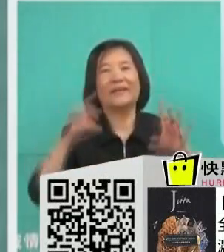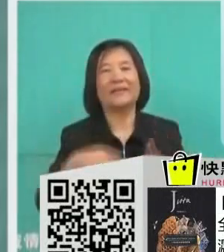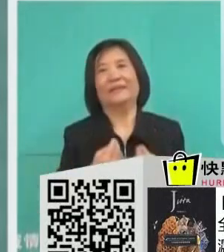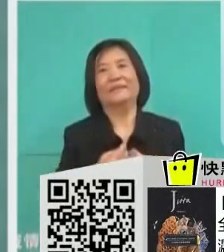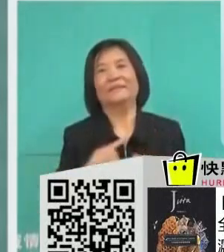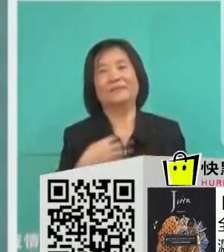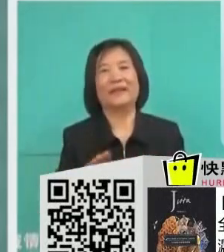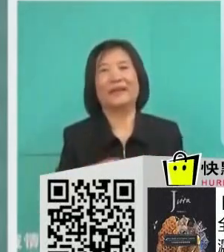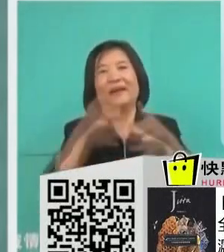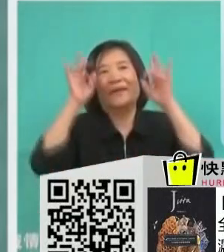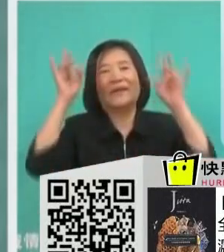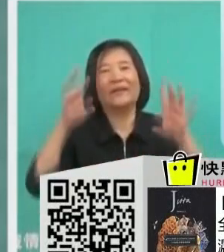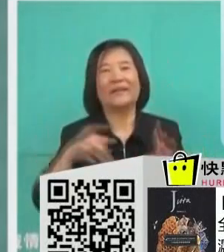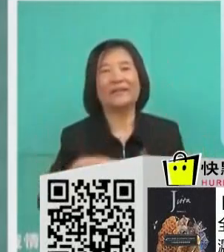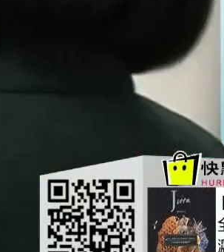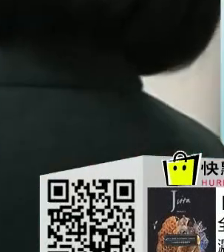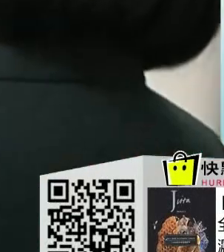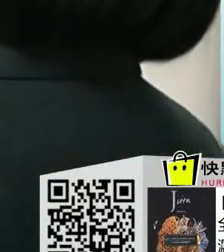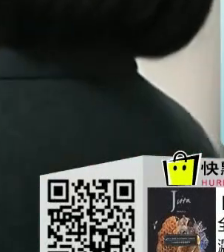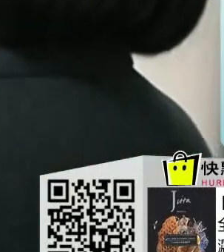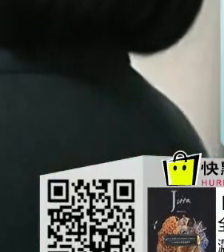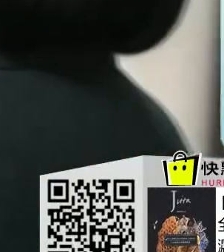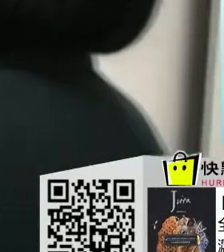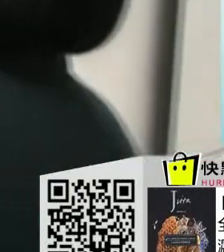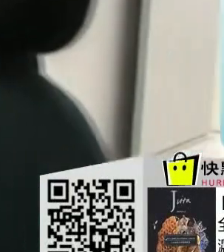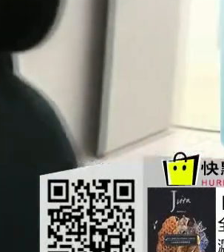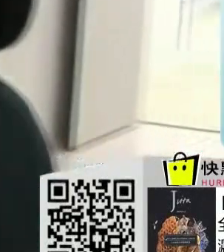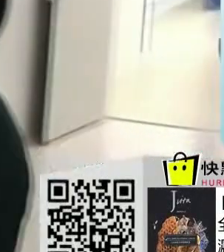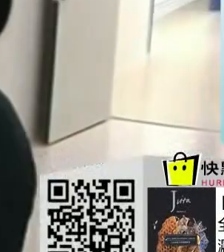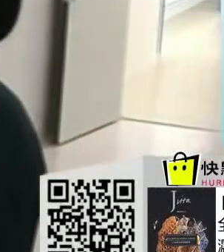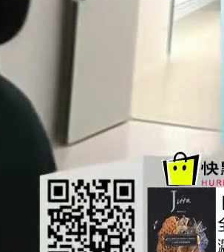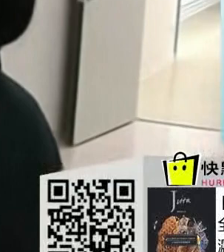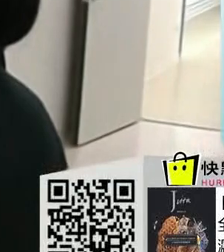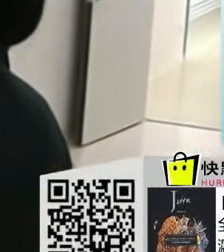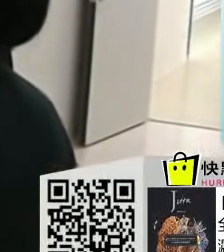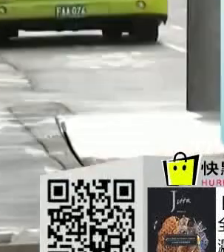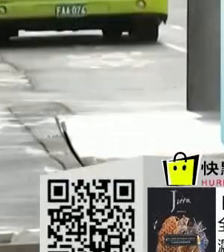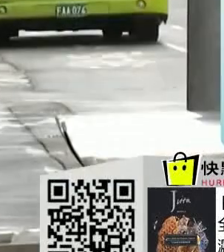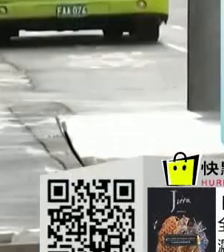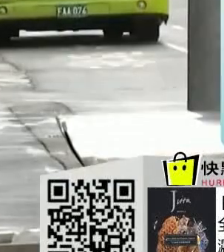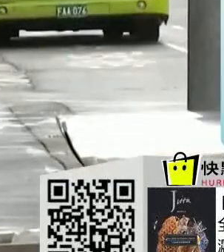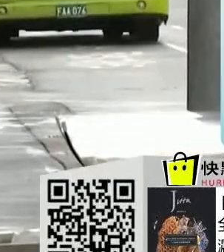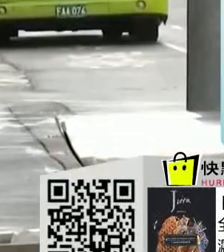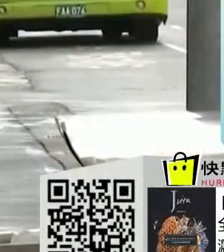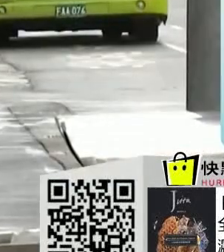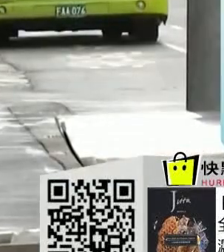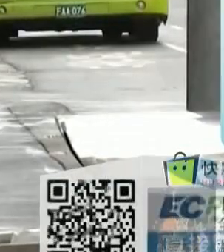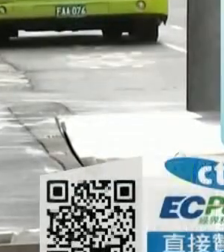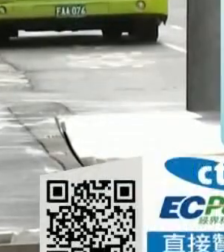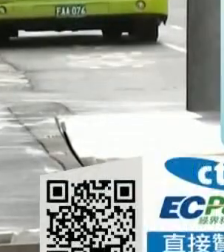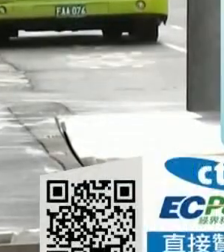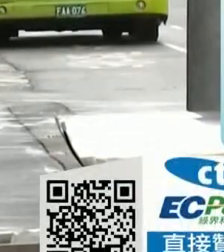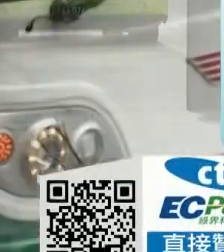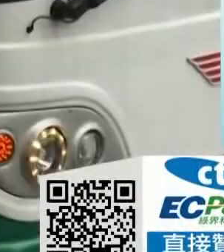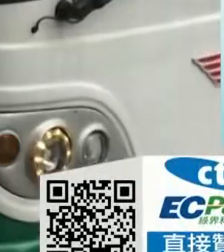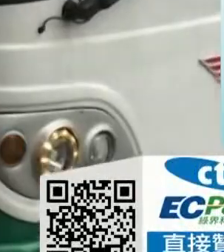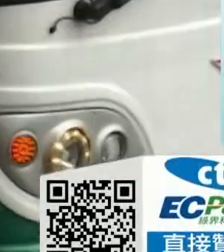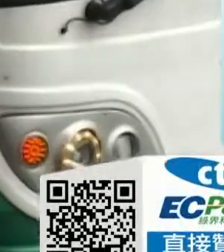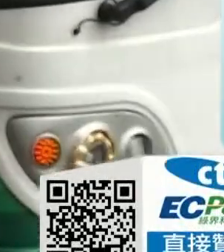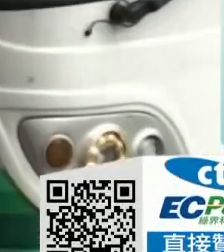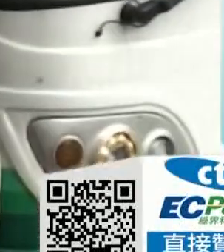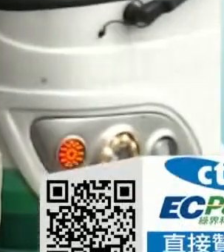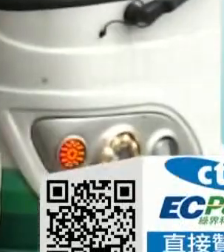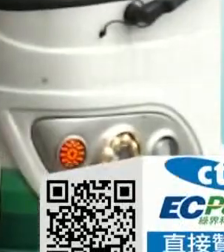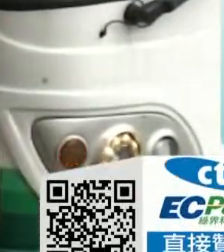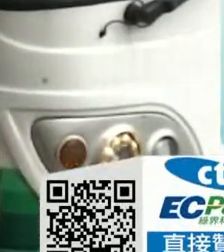不演的人啊，政府终于不演的人啊， 讽刺蔡英文酸度爆表。柯文哲在警告，如果6月28号后分区降级，小心